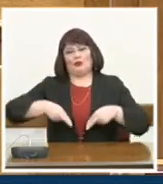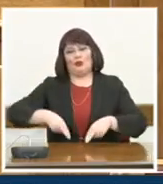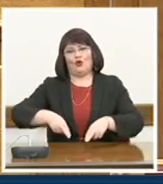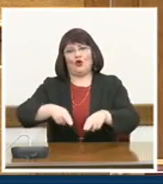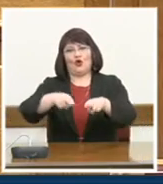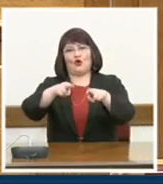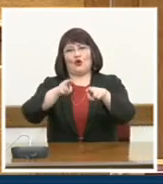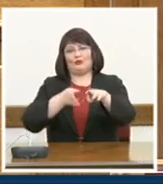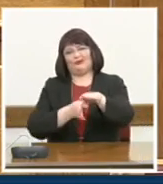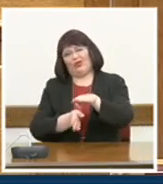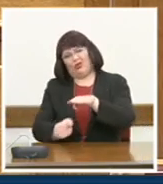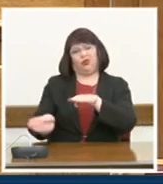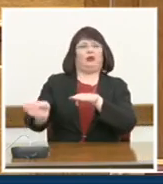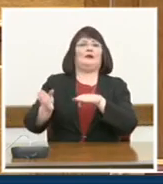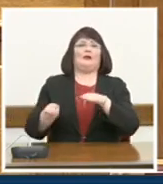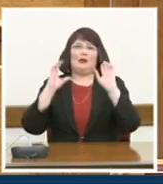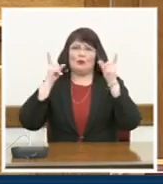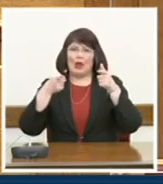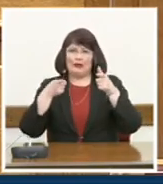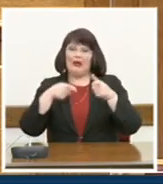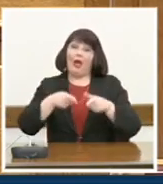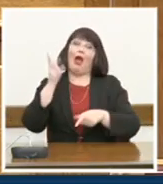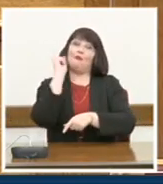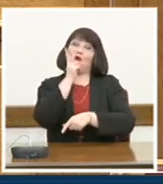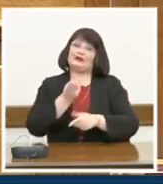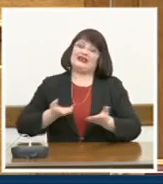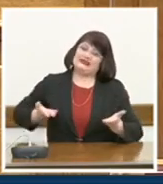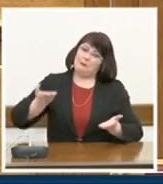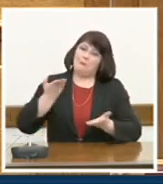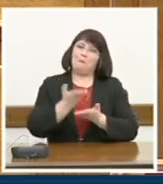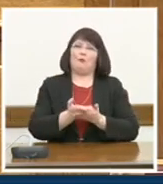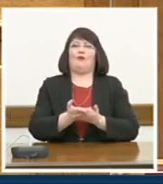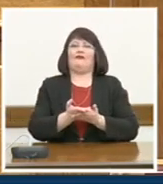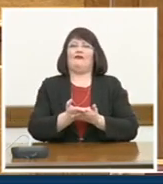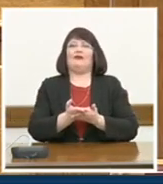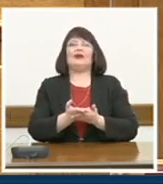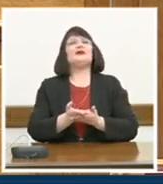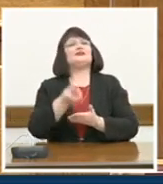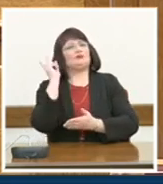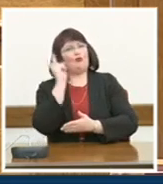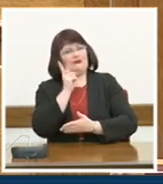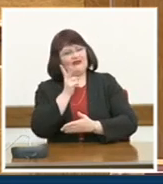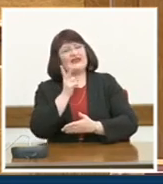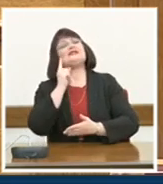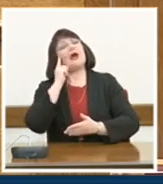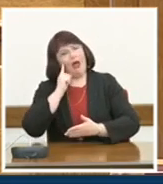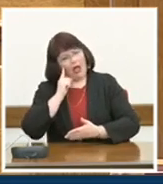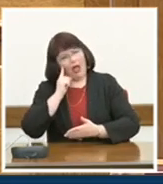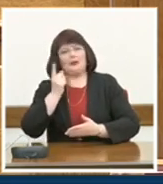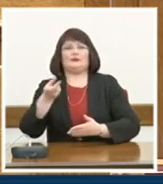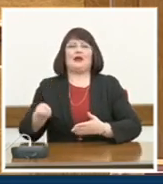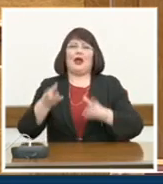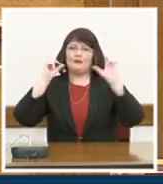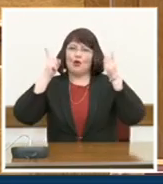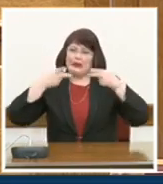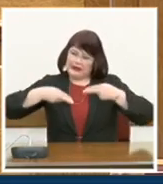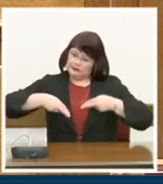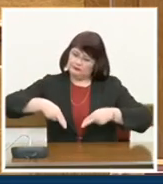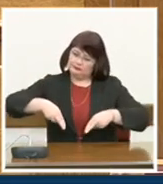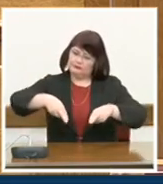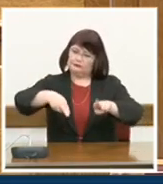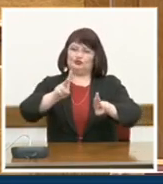έχει λοξοδρομήσει. Και τι δεν ακούσαμε αυτές τις μέρες πάνω σε αυτό. Για τη μετάλλαξη